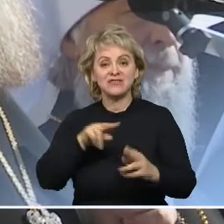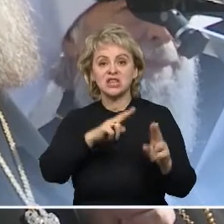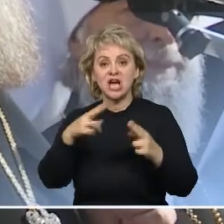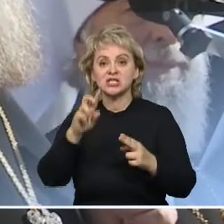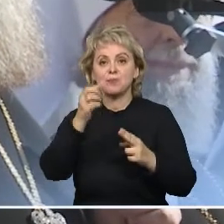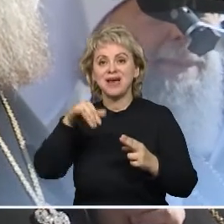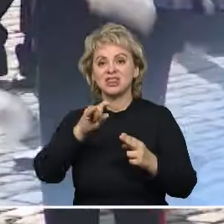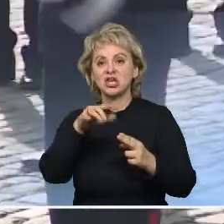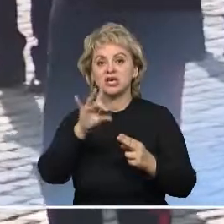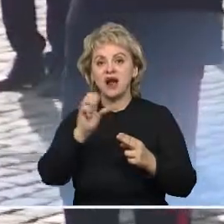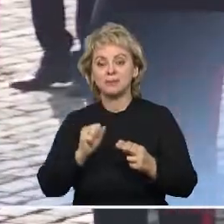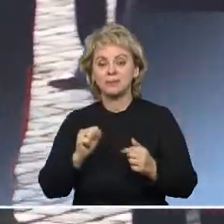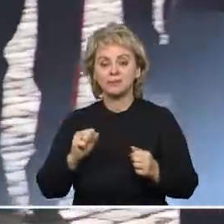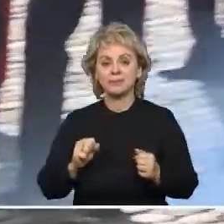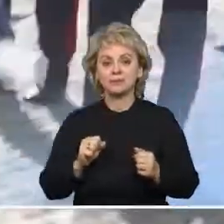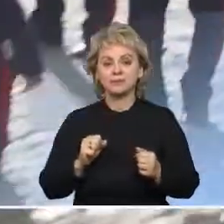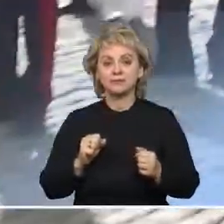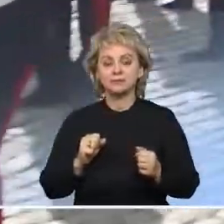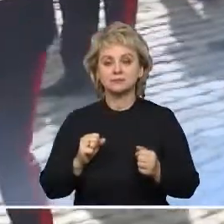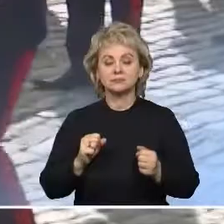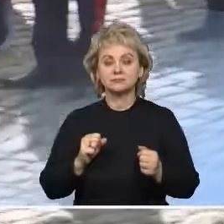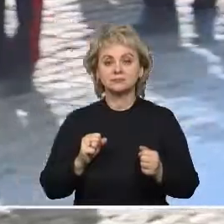калмыкский танец батыра.